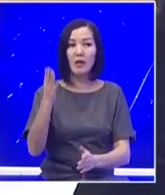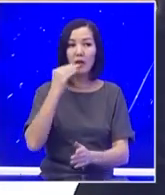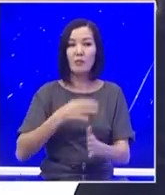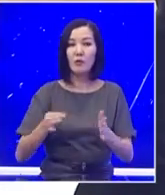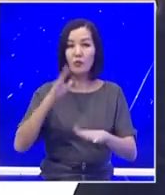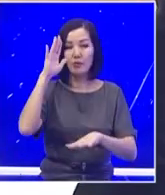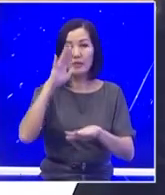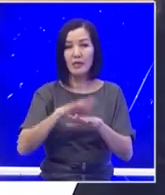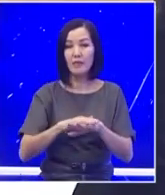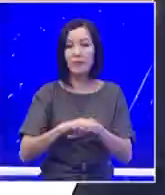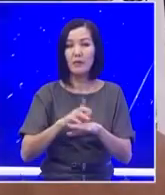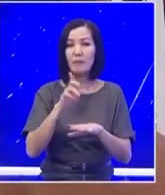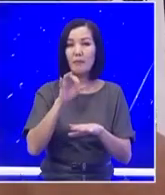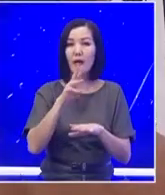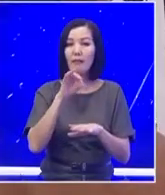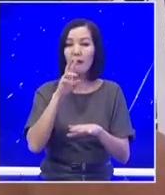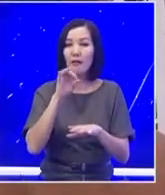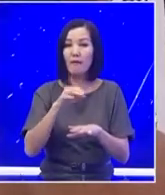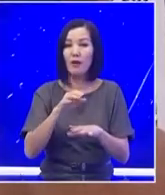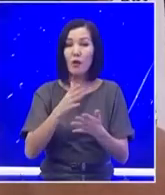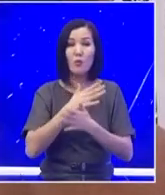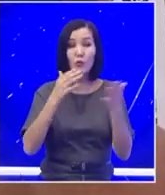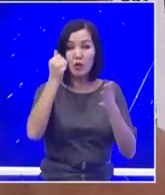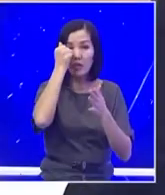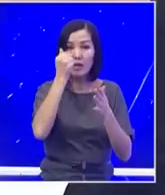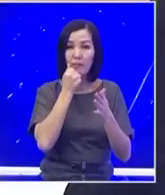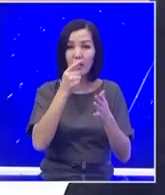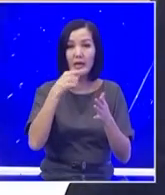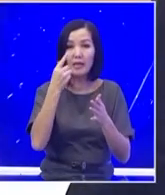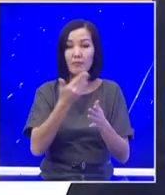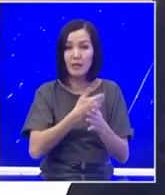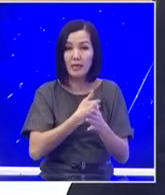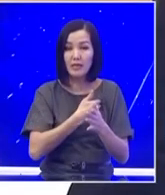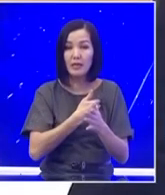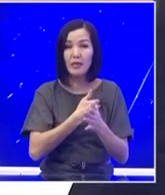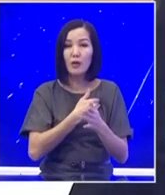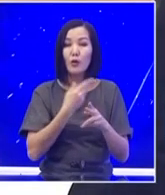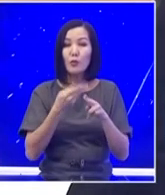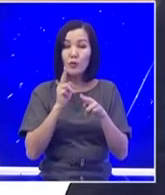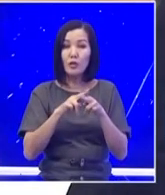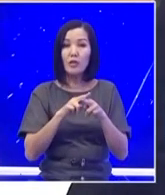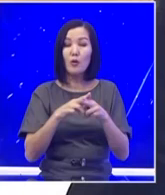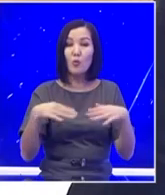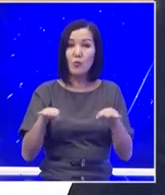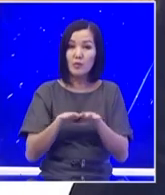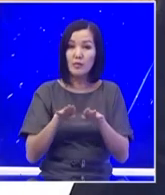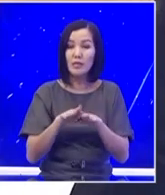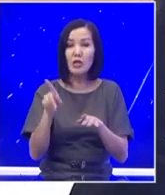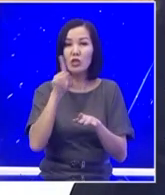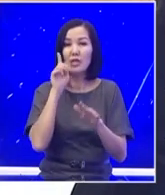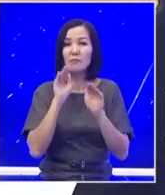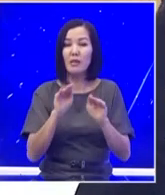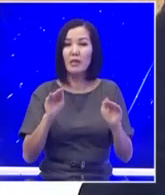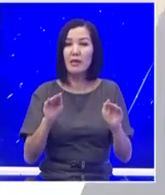әкіміне Амандық Баталовқа алғысым шексіз. Себебі осындай жас балаларға